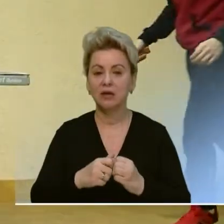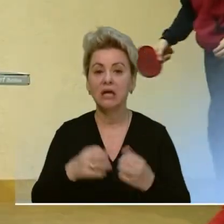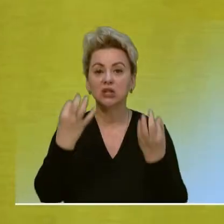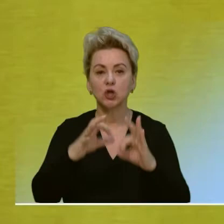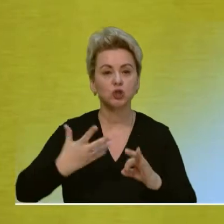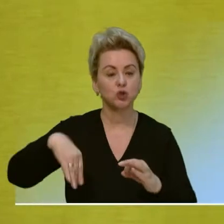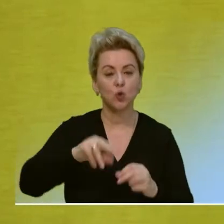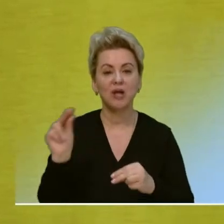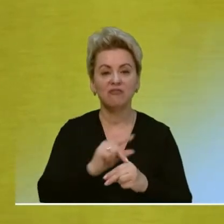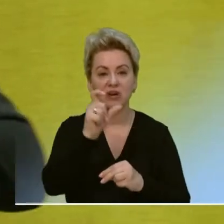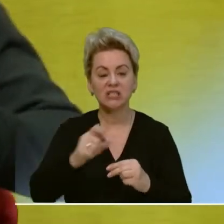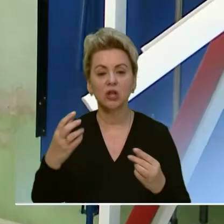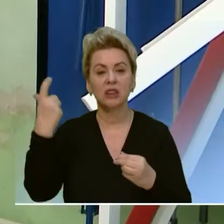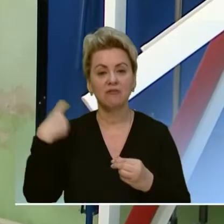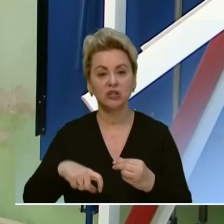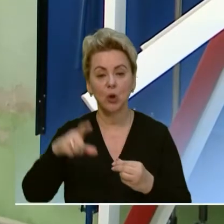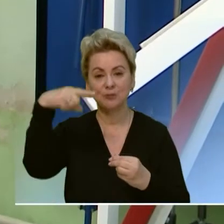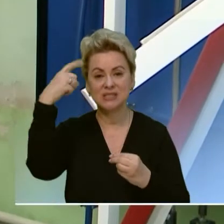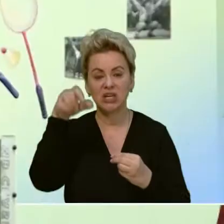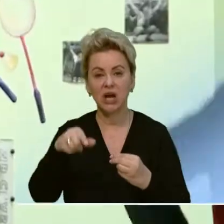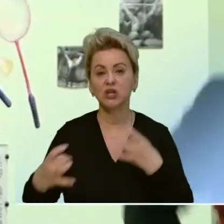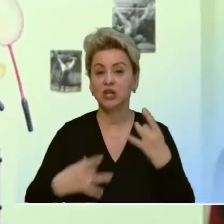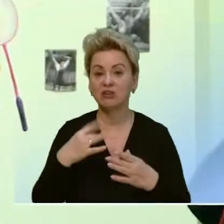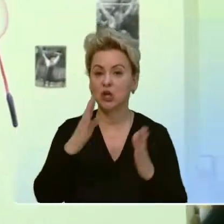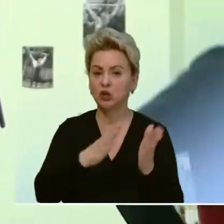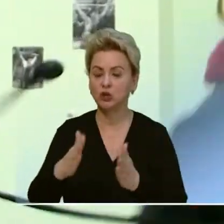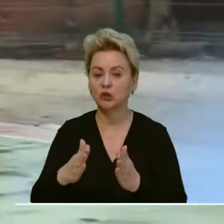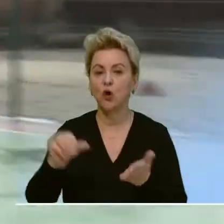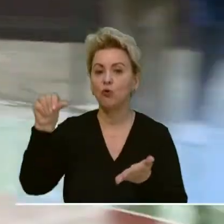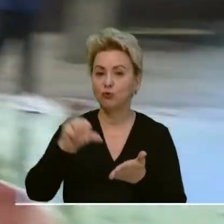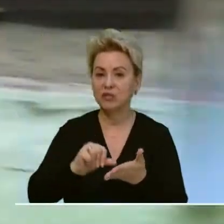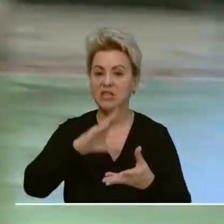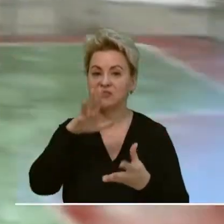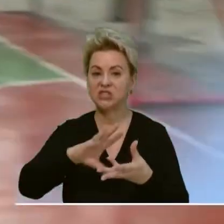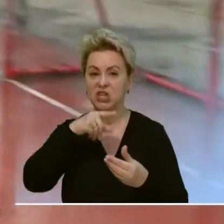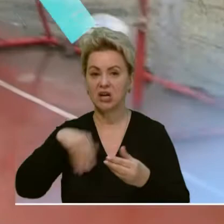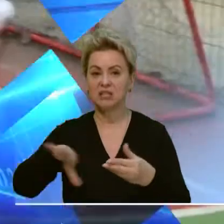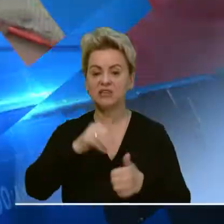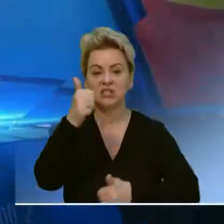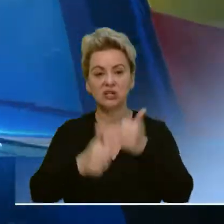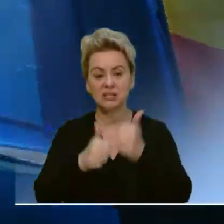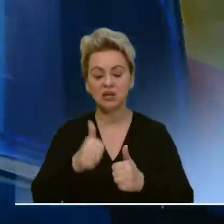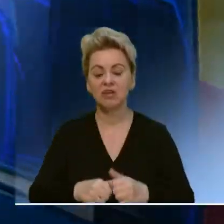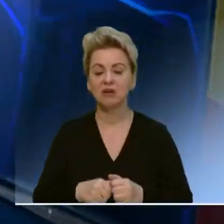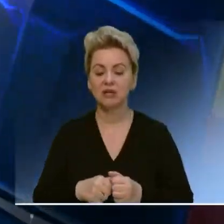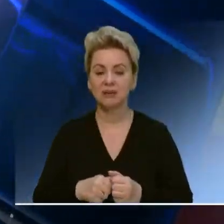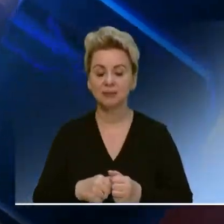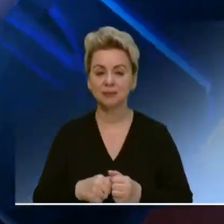Доступно всем. Воспитанники Новочеркасского психоневрологического интерната выступили на всероссийских соревнованиях.